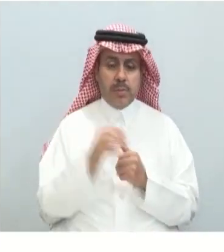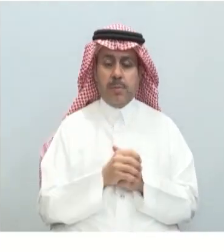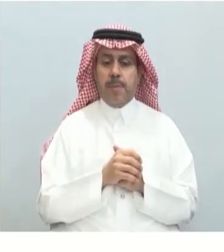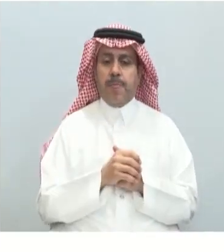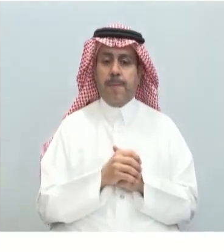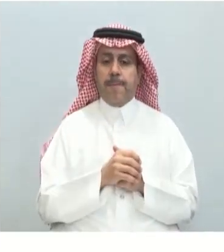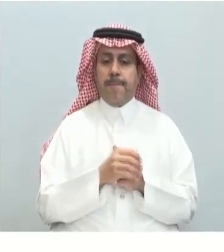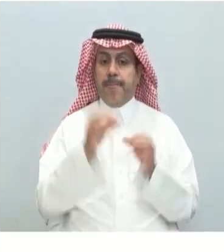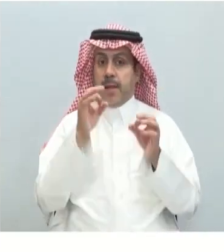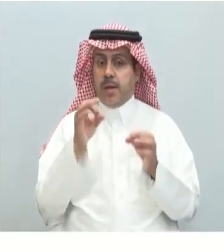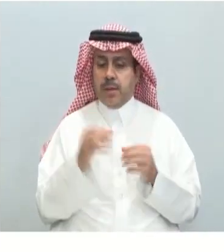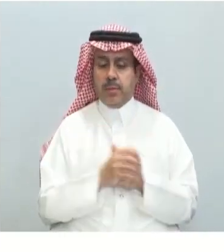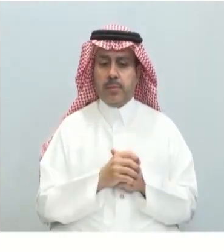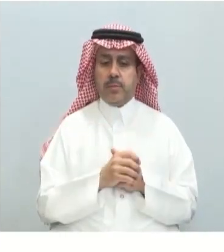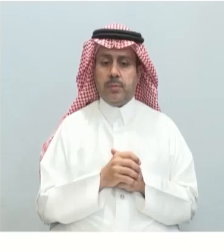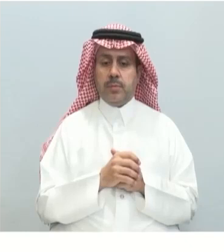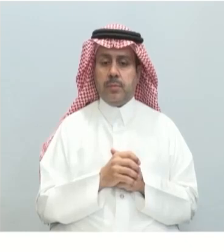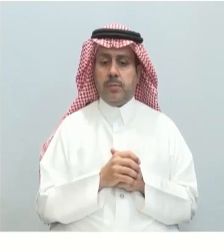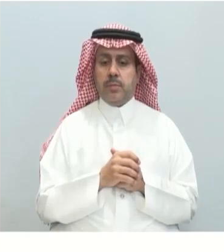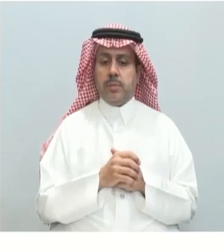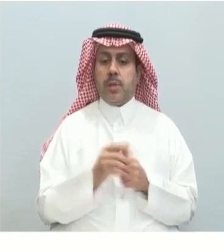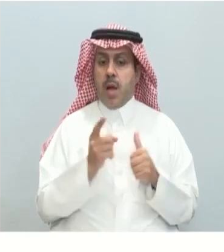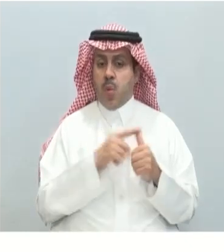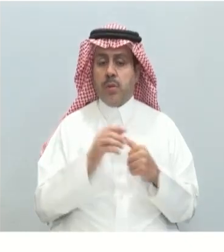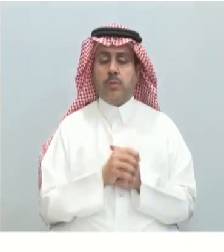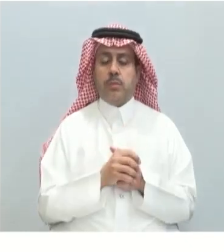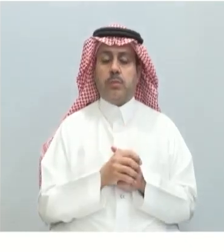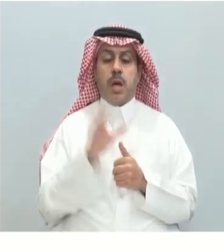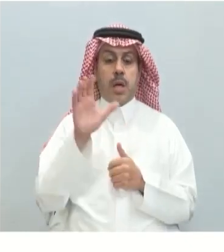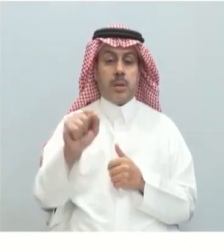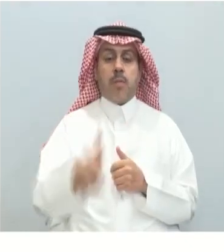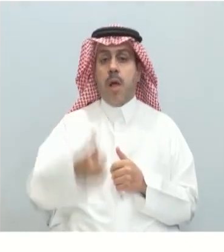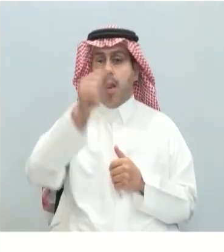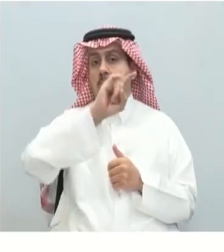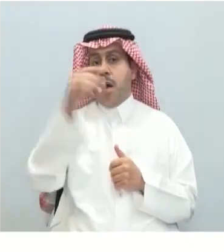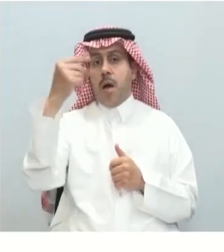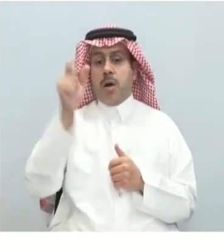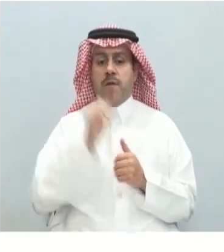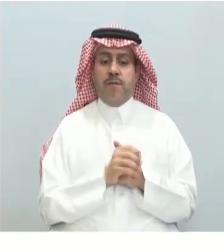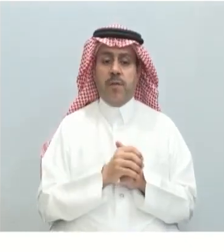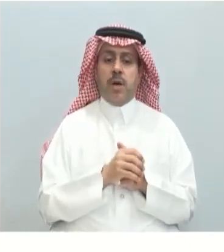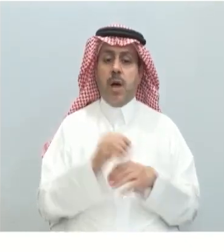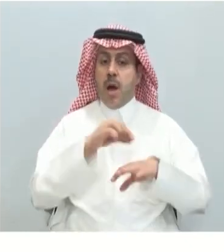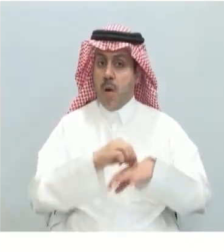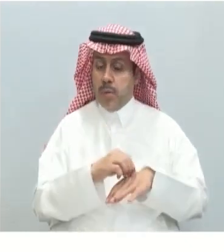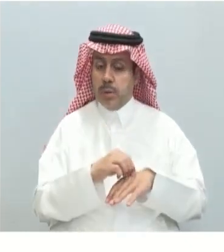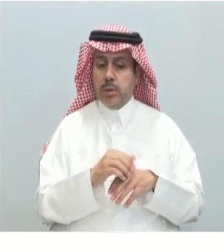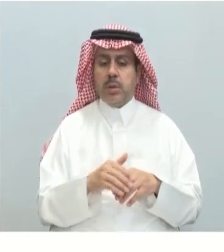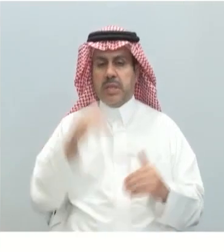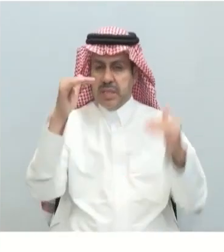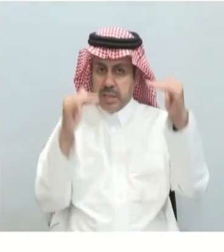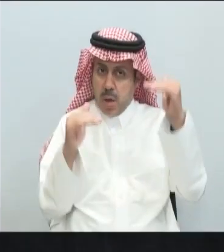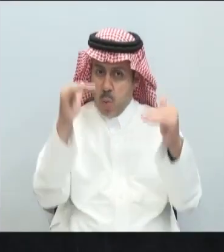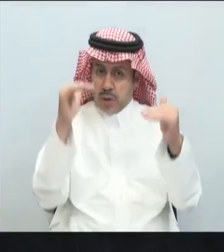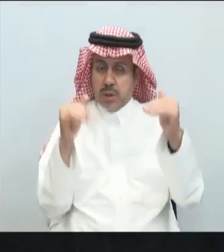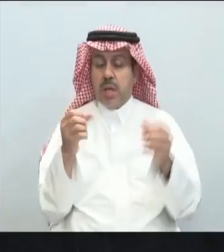من هذه الايات ناتي اللاول الفوائد من هذه الايات اصحاب الاعراف ايها الطلاب والطالبات قوم